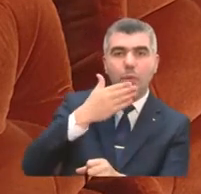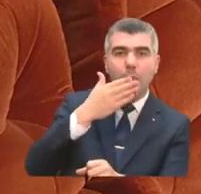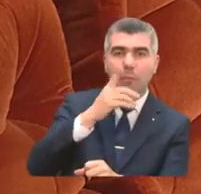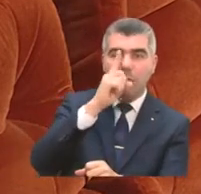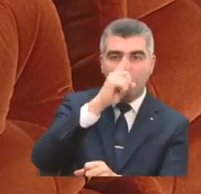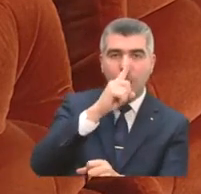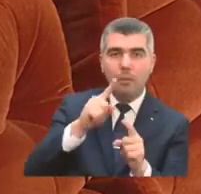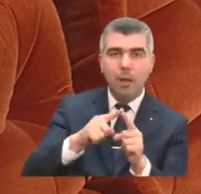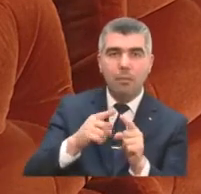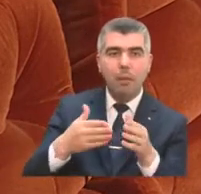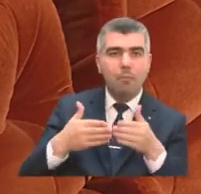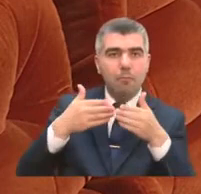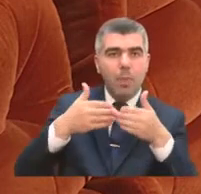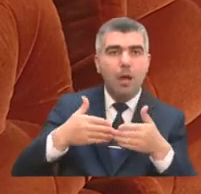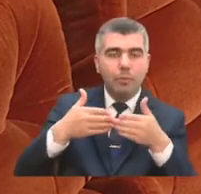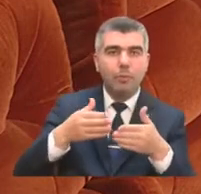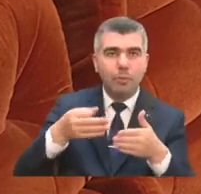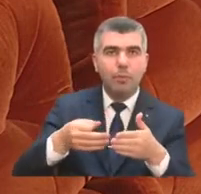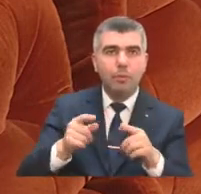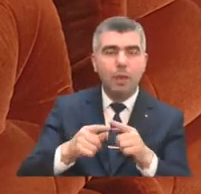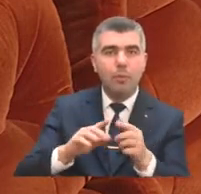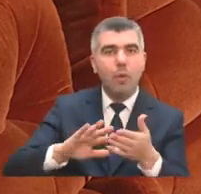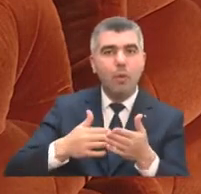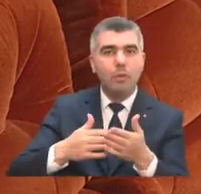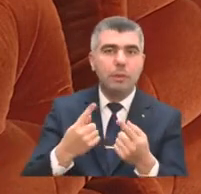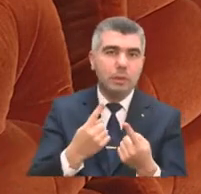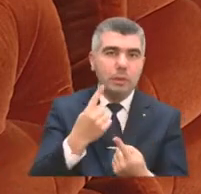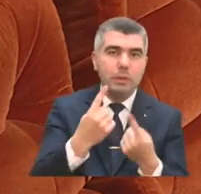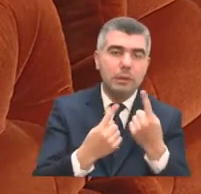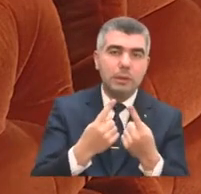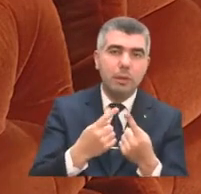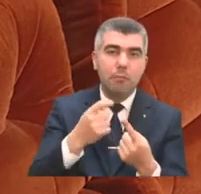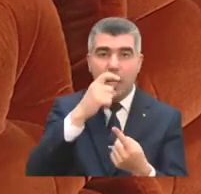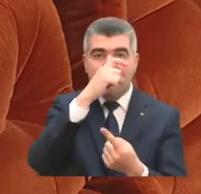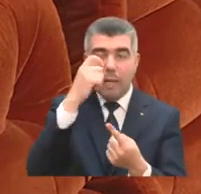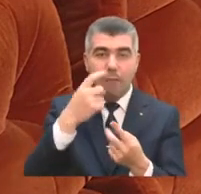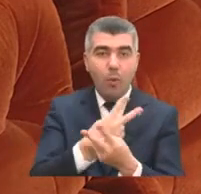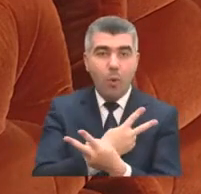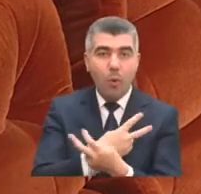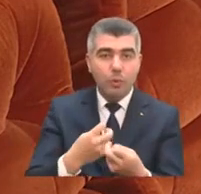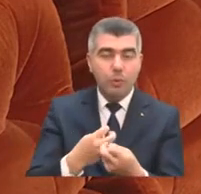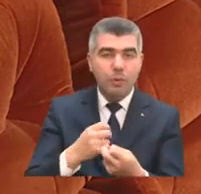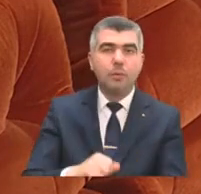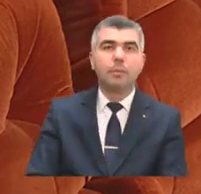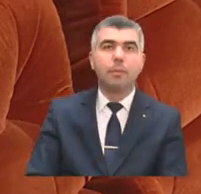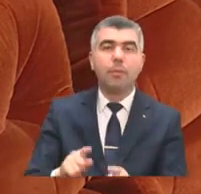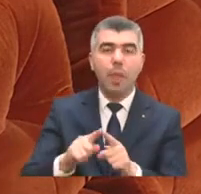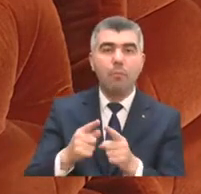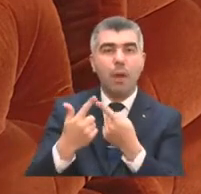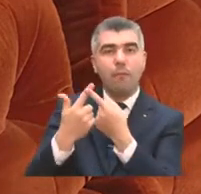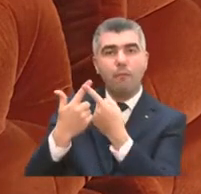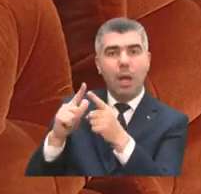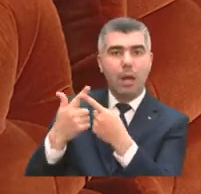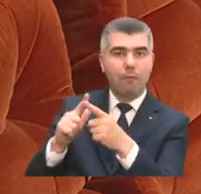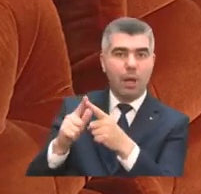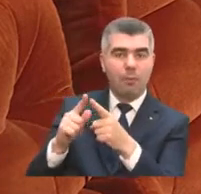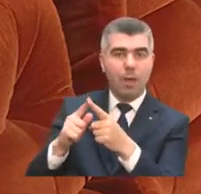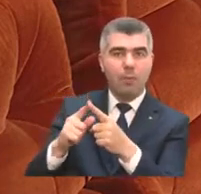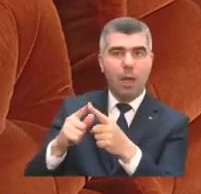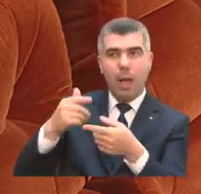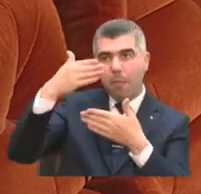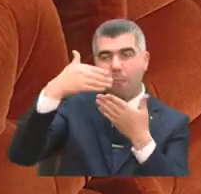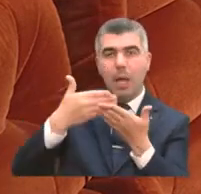بحري يلائم التدفقات المرتقبة خلال فترة الذروة، وغادي نجربوا النوع والخطوط البحرية اللي تتربط